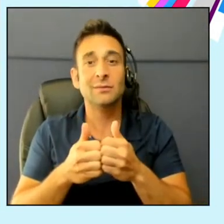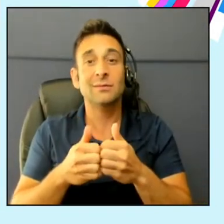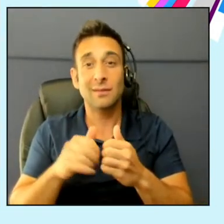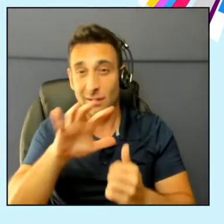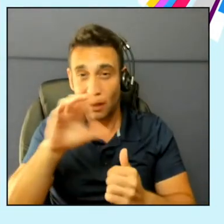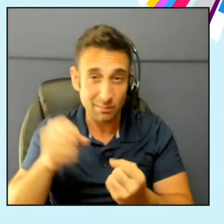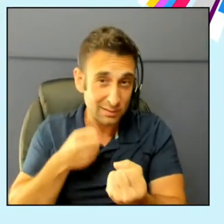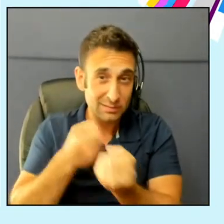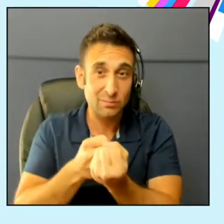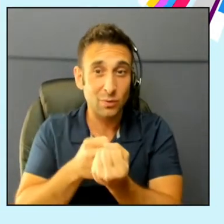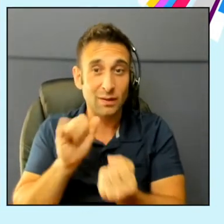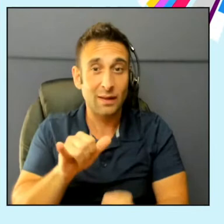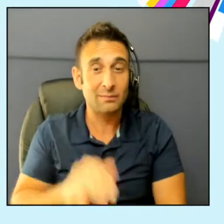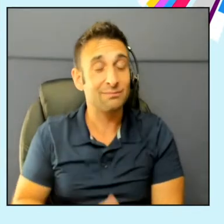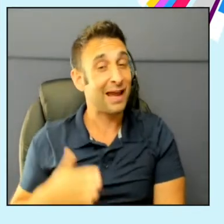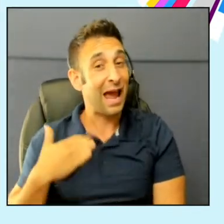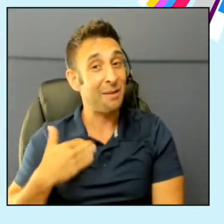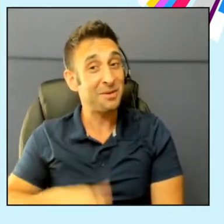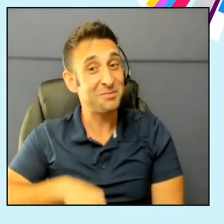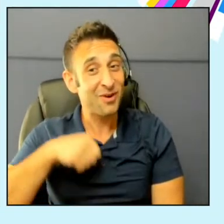Happy Pride.